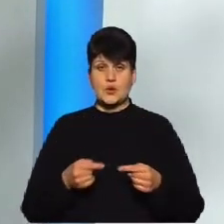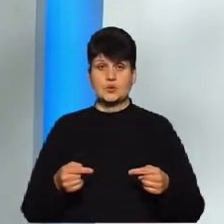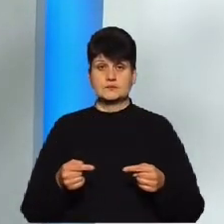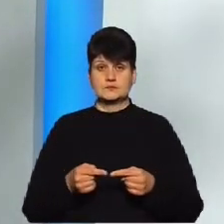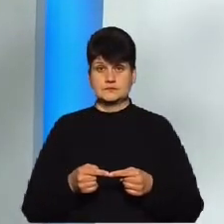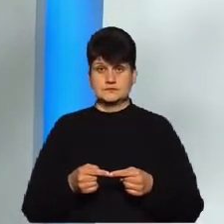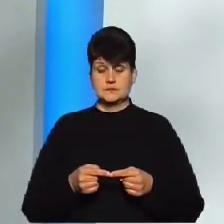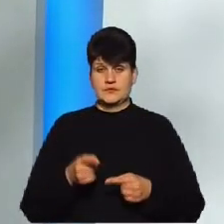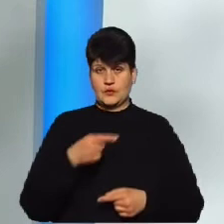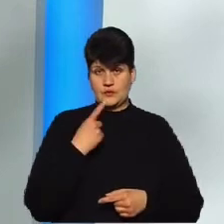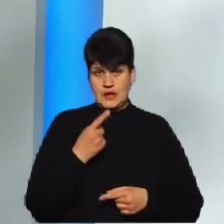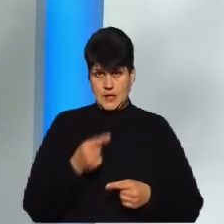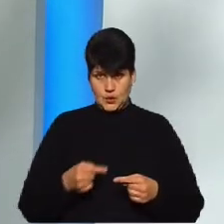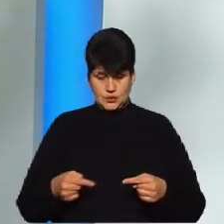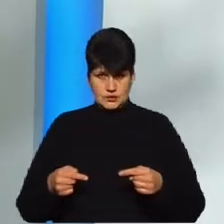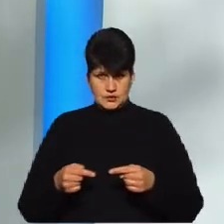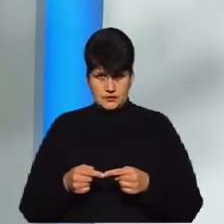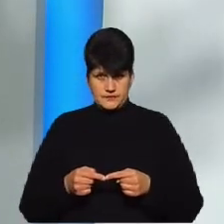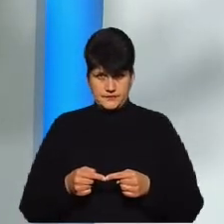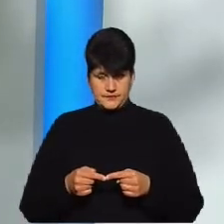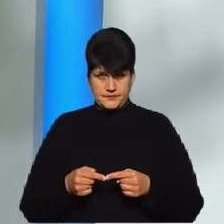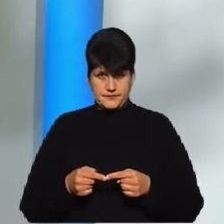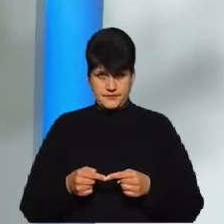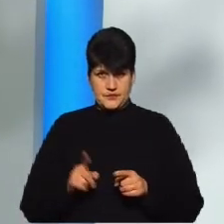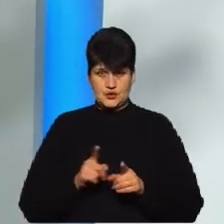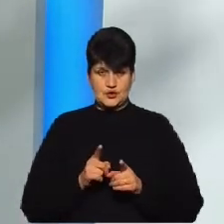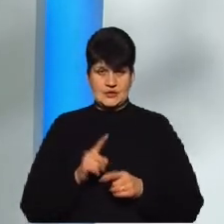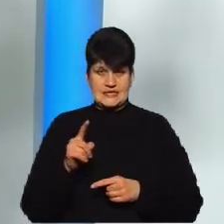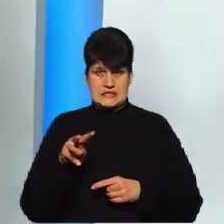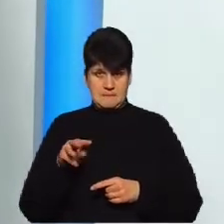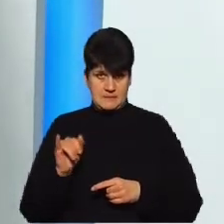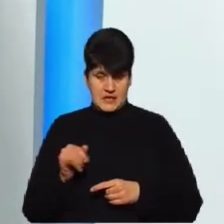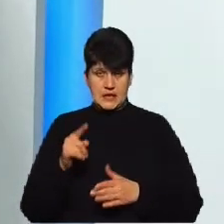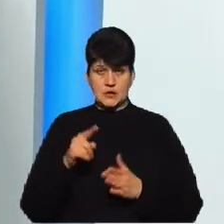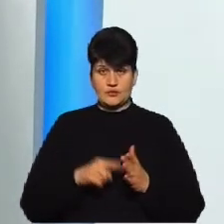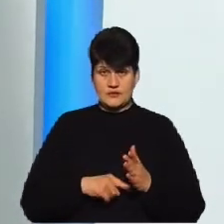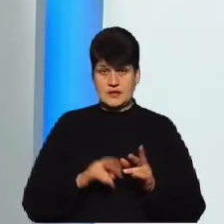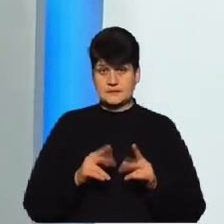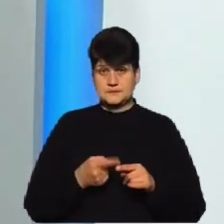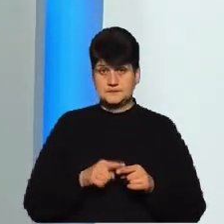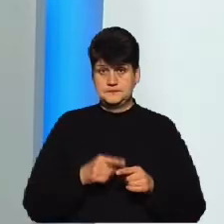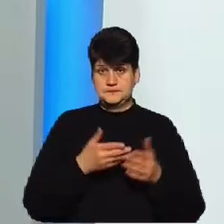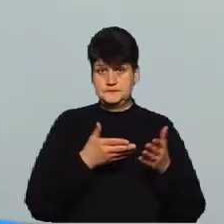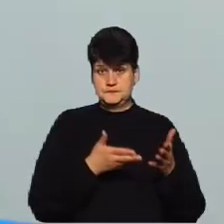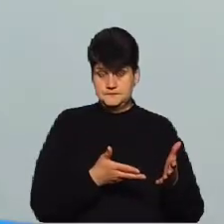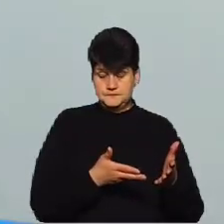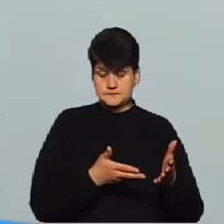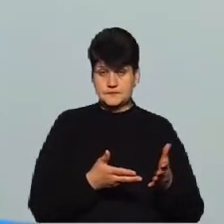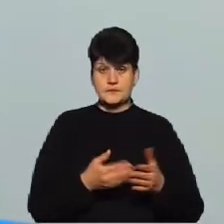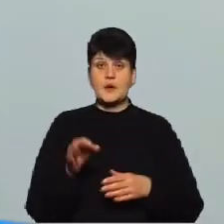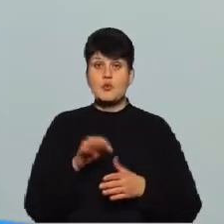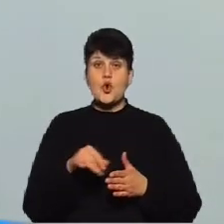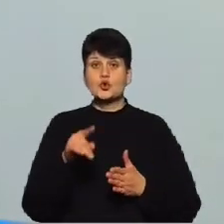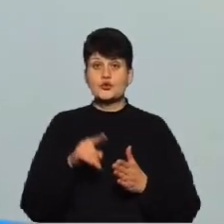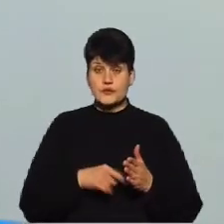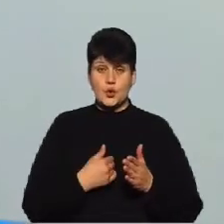казали конкретизувати щодо ЗМІ, так, довіри, як це? Якраз про довіру я хочу розпочати